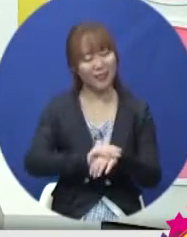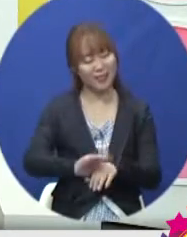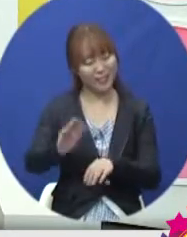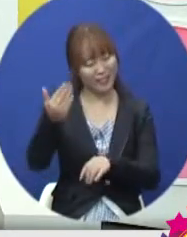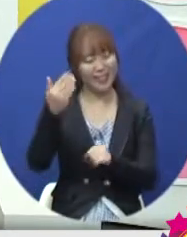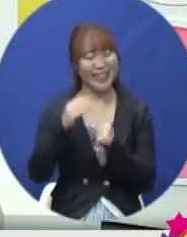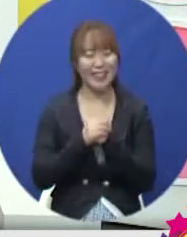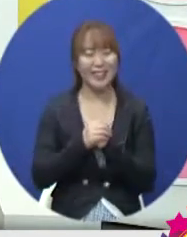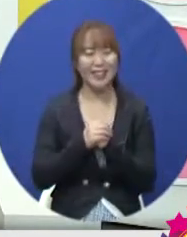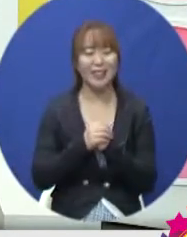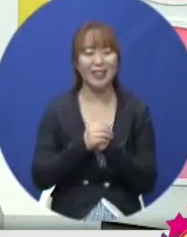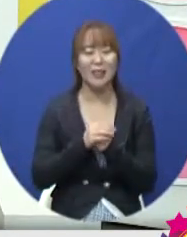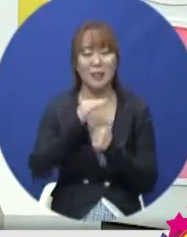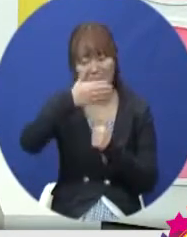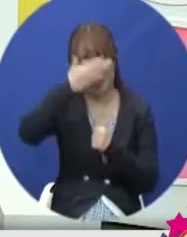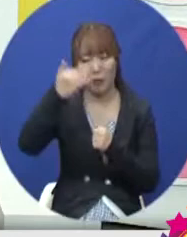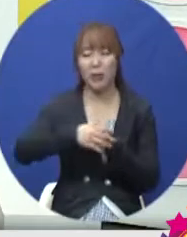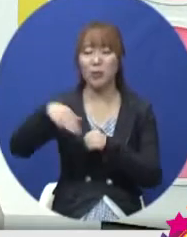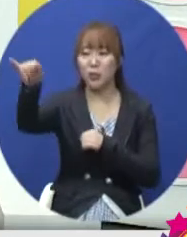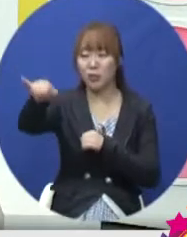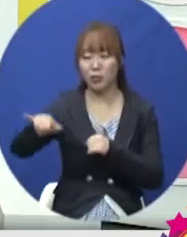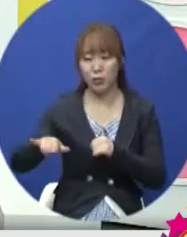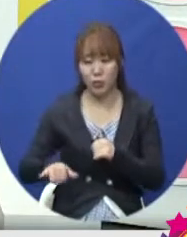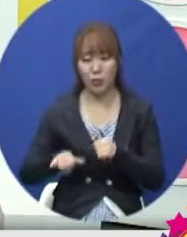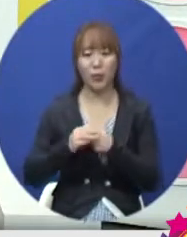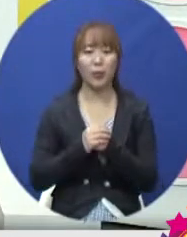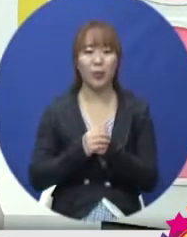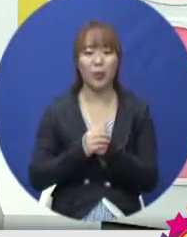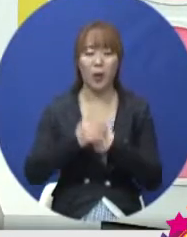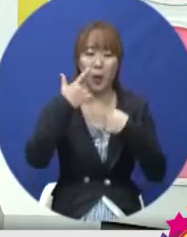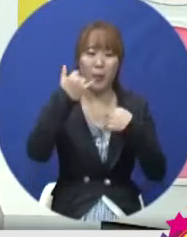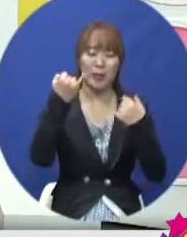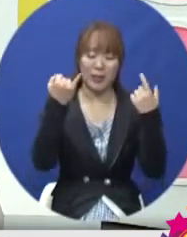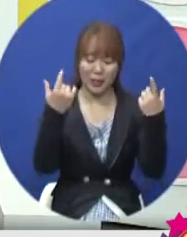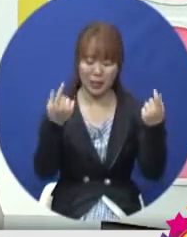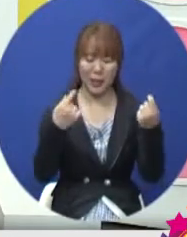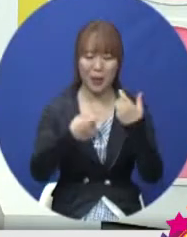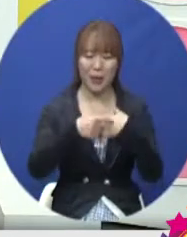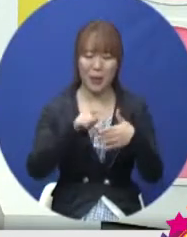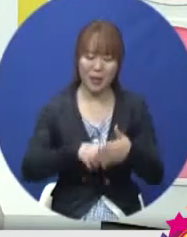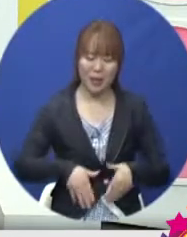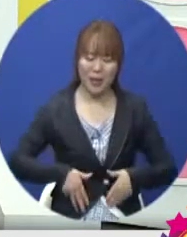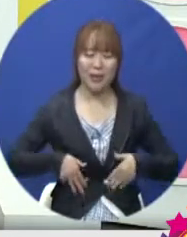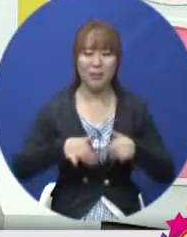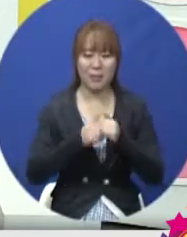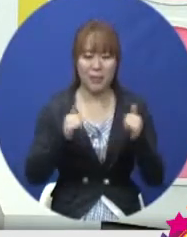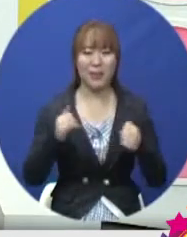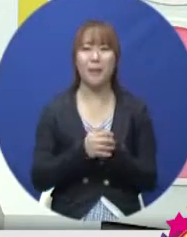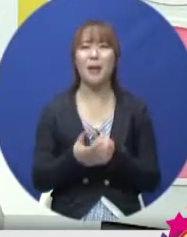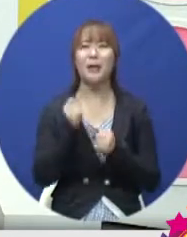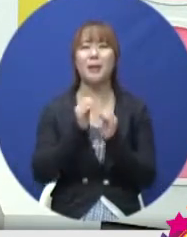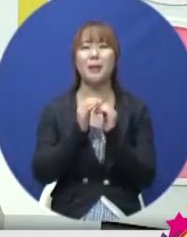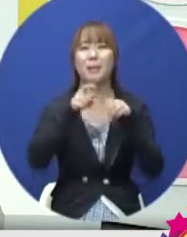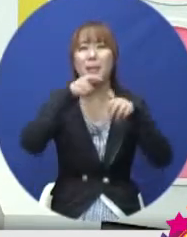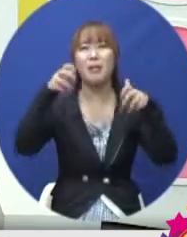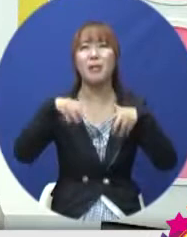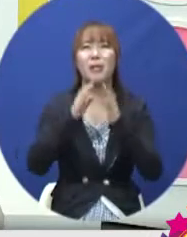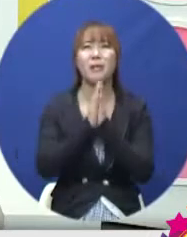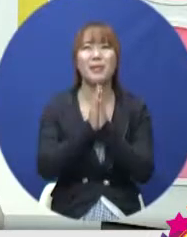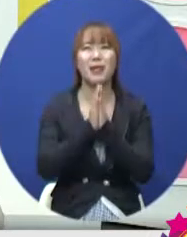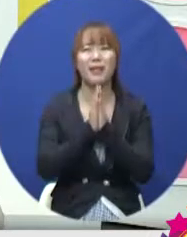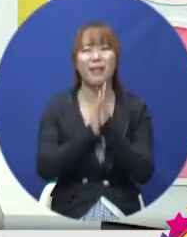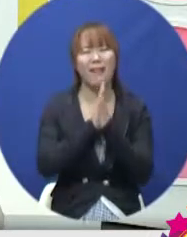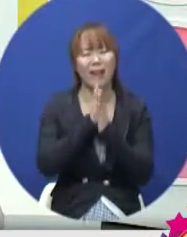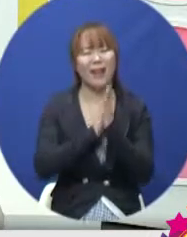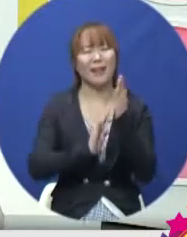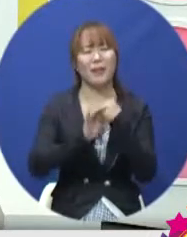됐어요. 알겠습니다. 너무 다행입니다. 전국적으로 어머니, 어머니처럼 마음 따뜻하신 어머니가 또 빨리 비 오게 해주세요 하고